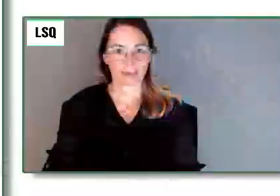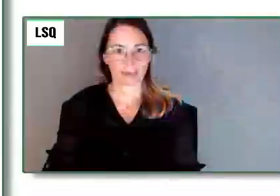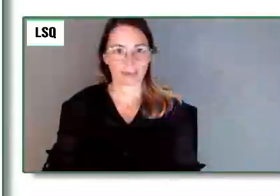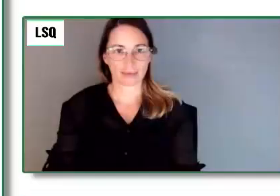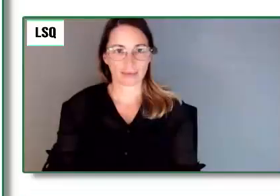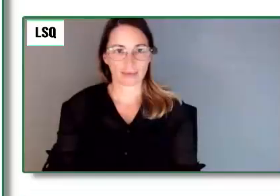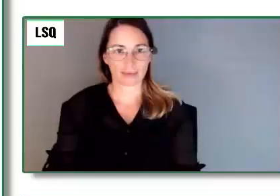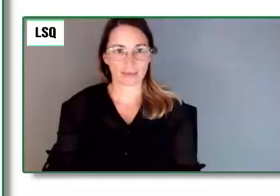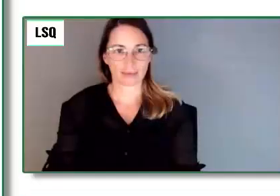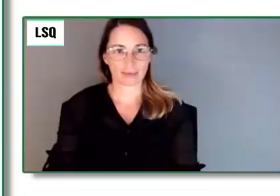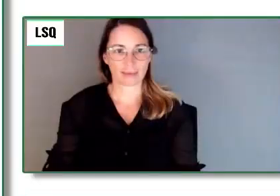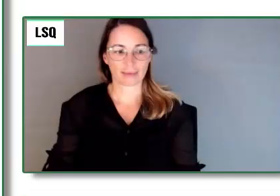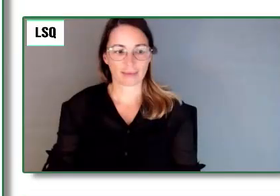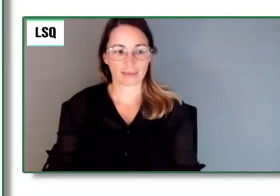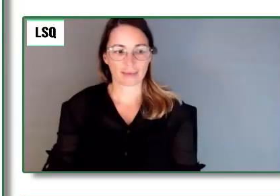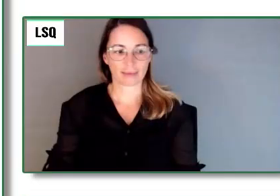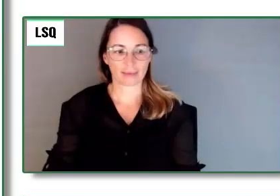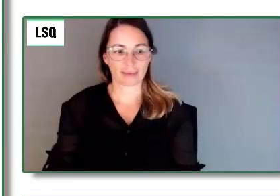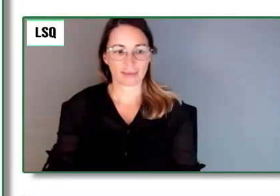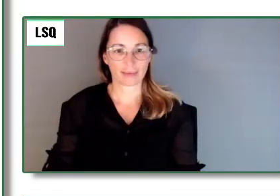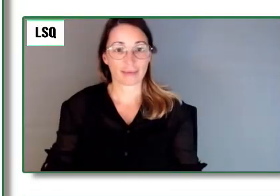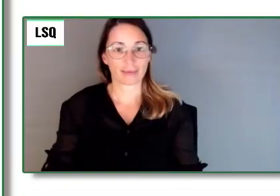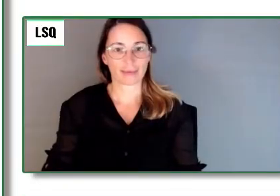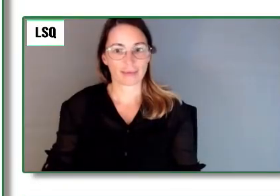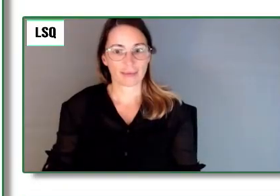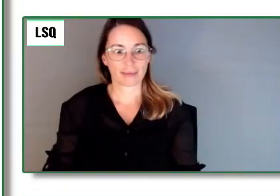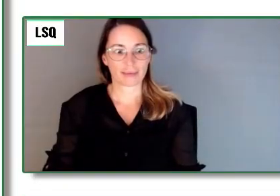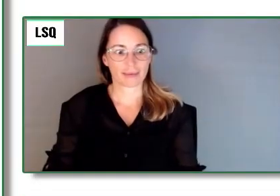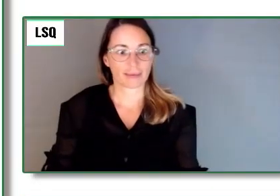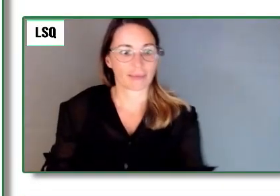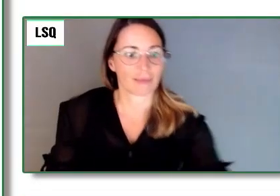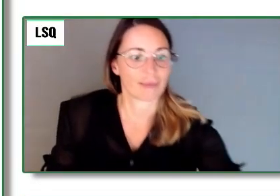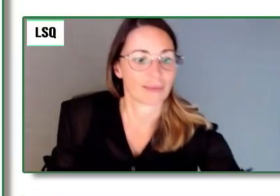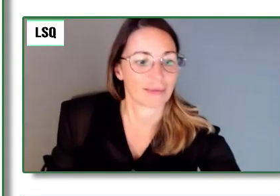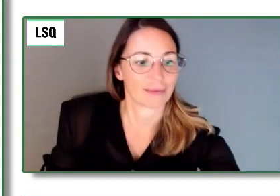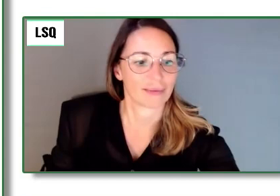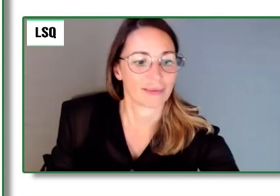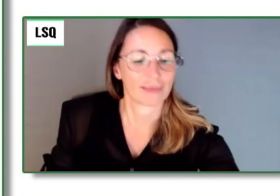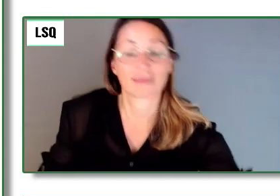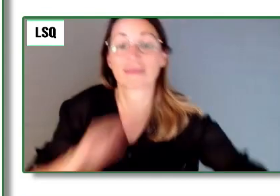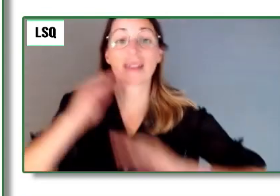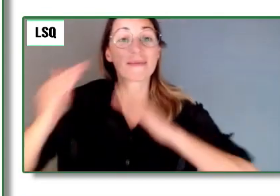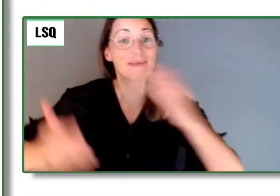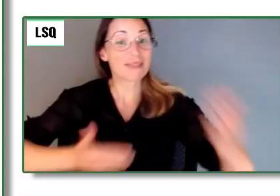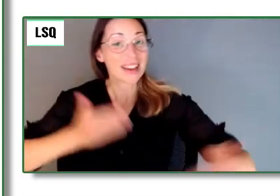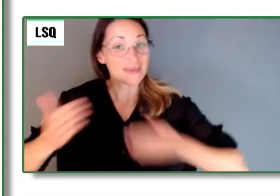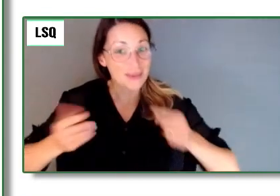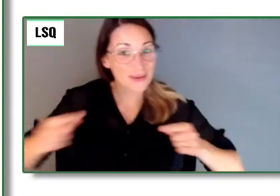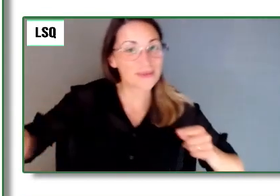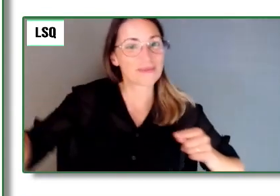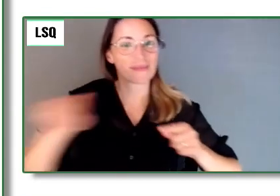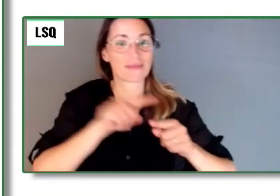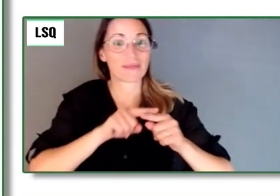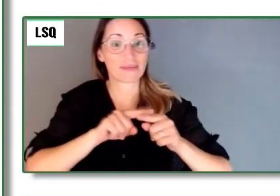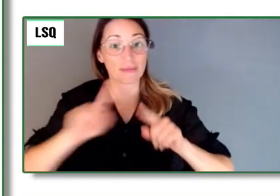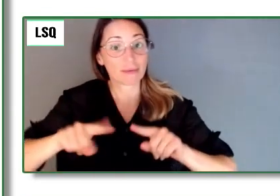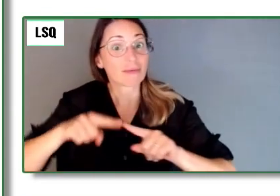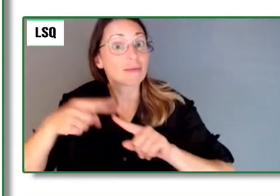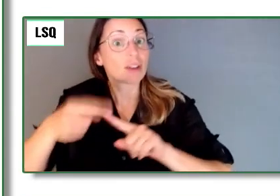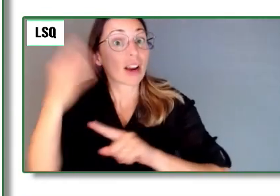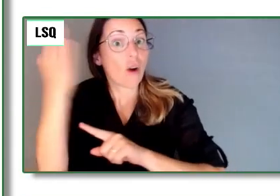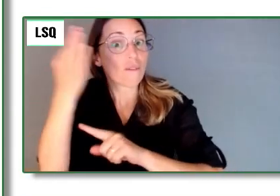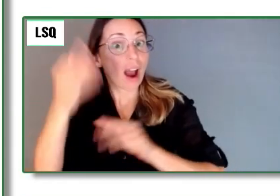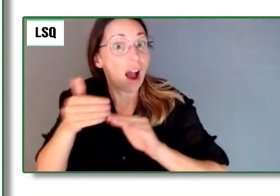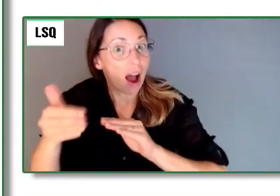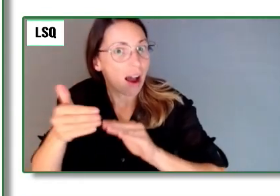Bienvenue à tous. Nous allons commencer la prochaine séance sous peu. Donc, quelques informations sur la possibilité de soumettre des questions et avoir